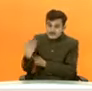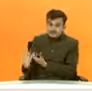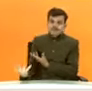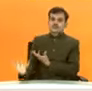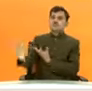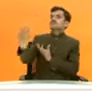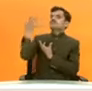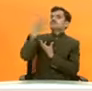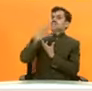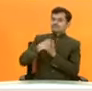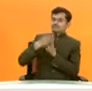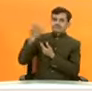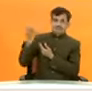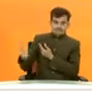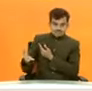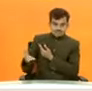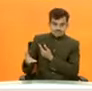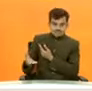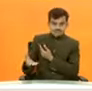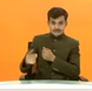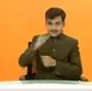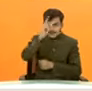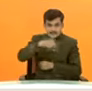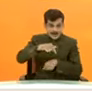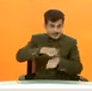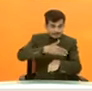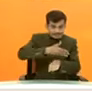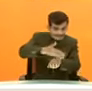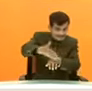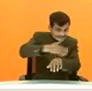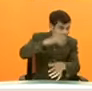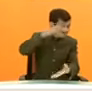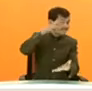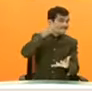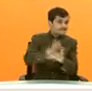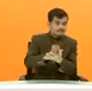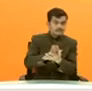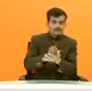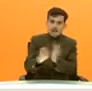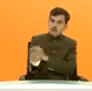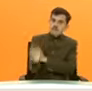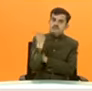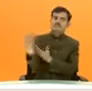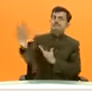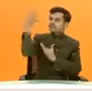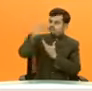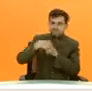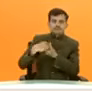है, वो अमृतकाल के हमारे संकल्पों को नई मजबूती देती है।